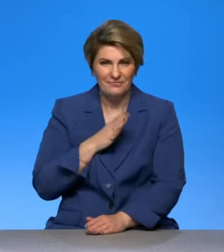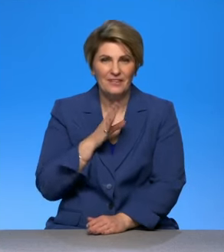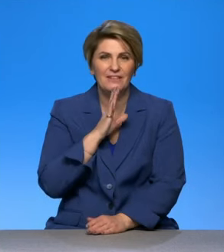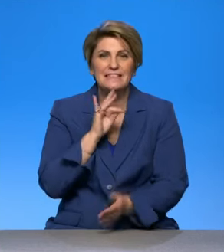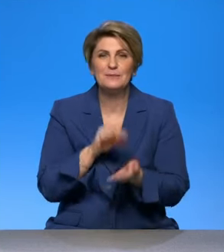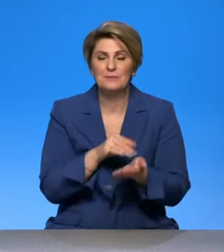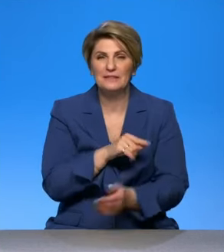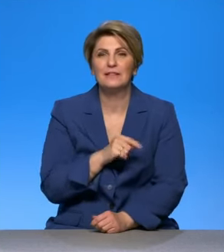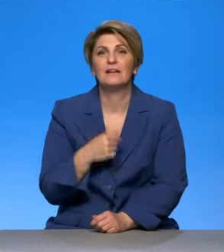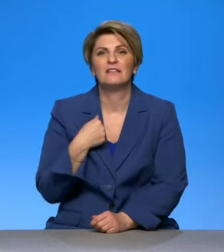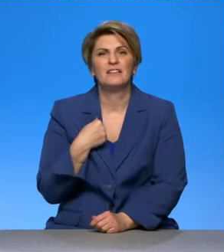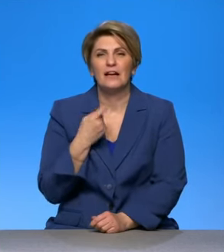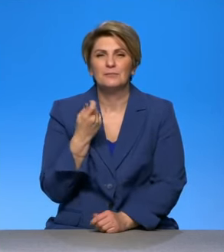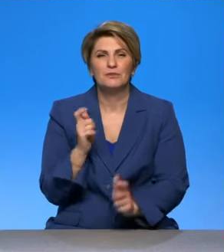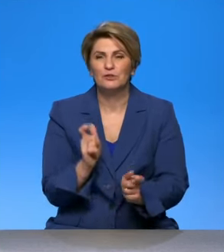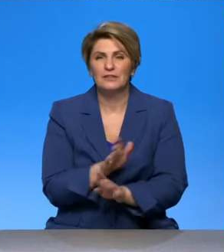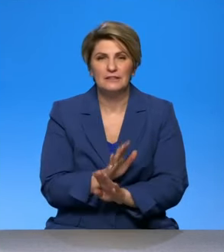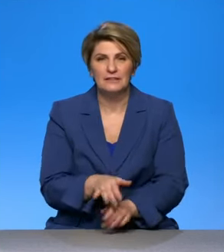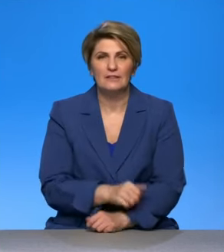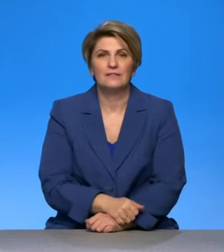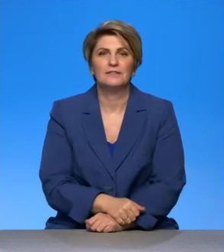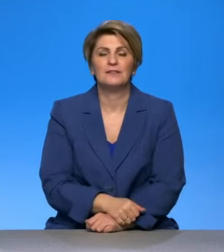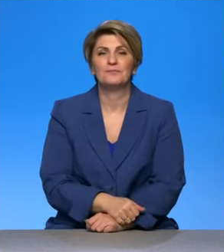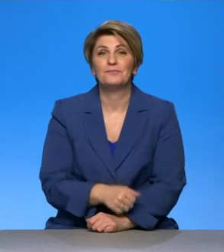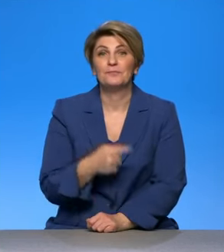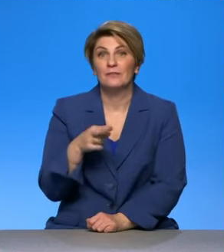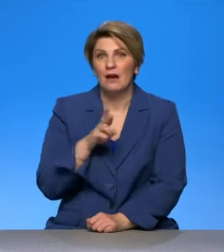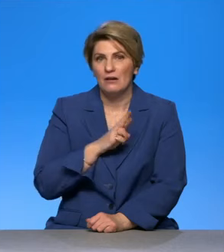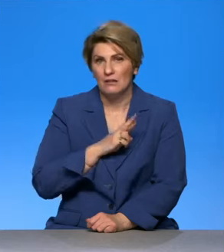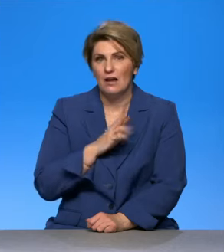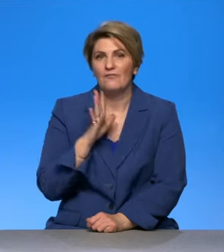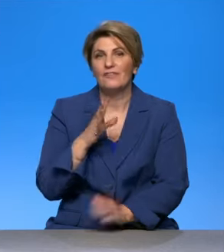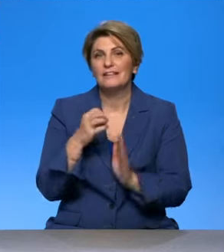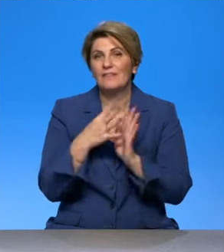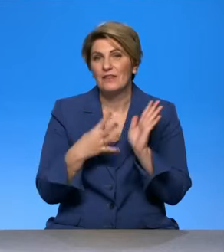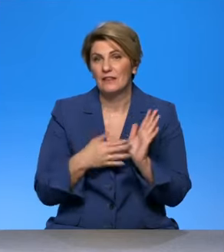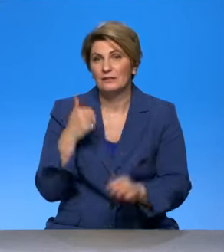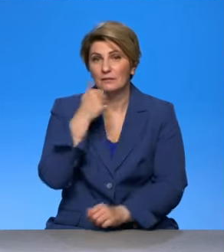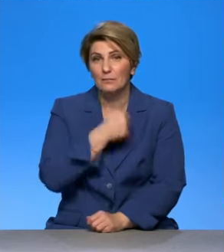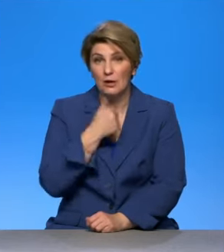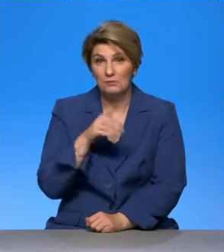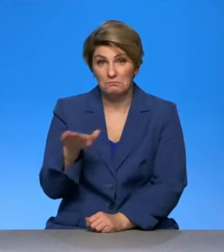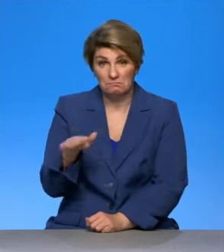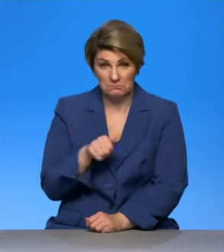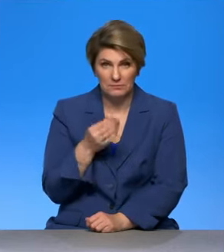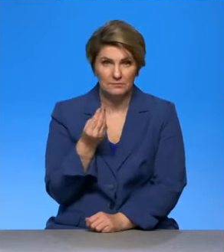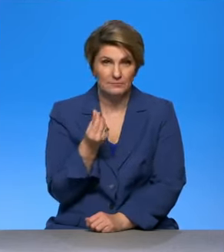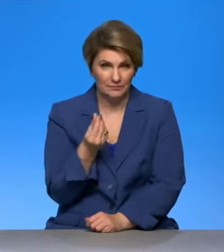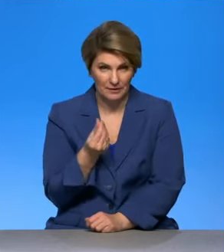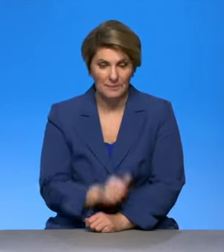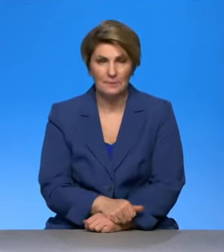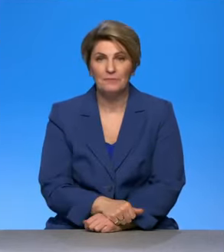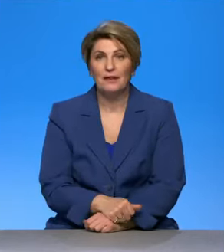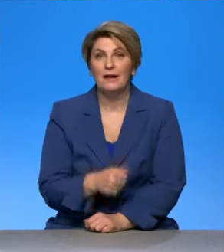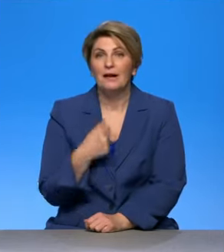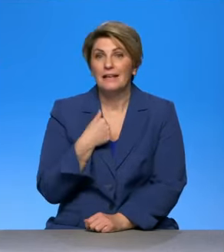знаете, я с ней немножко, конечно, не согласна в этом плане. Вот я в 19-м году взяла кредит. А так как